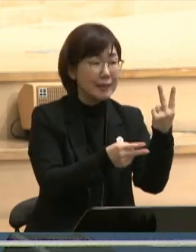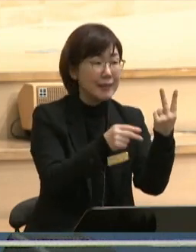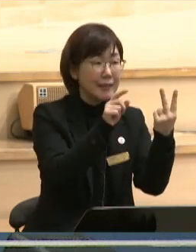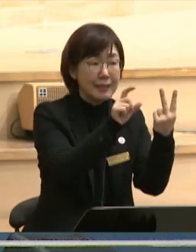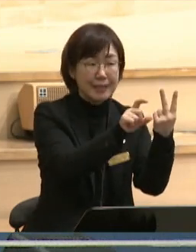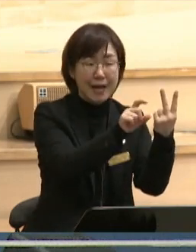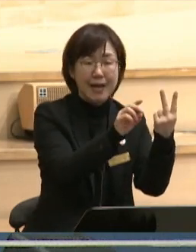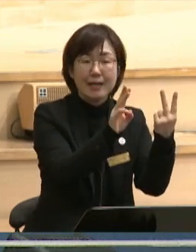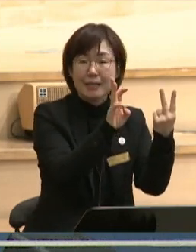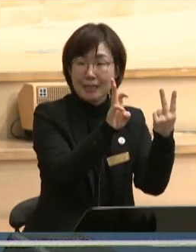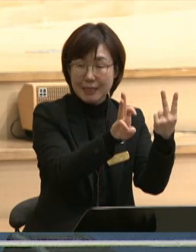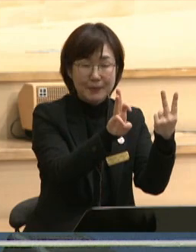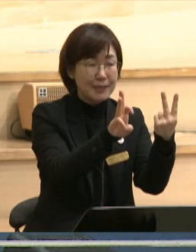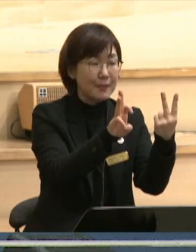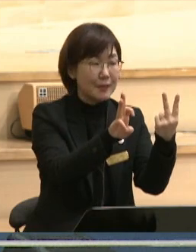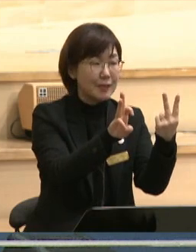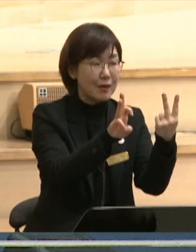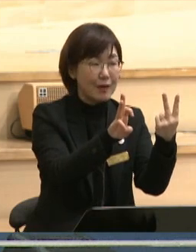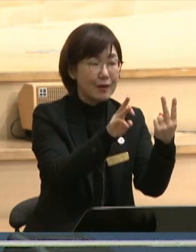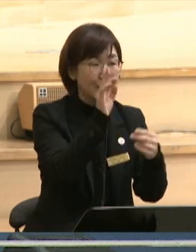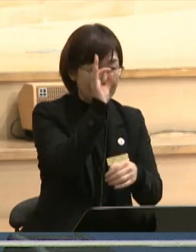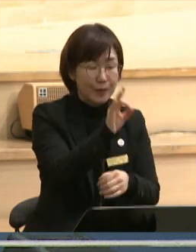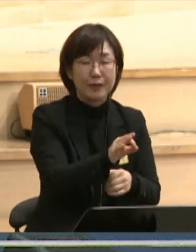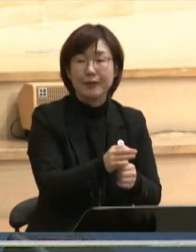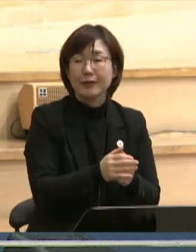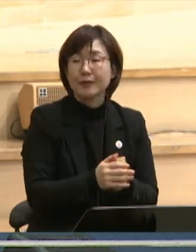13절입니다 2장 13절